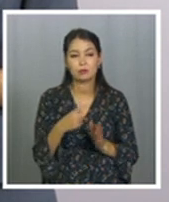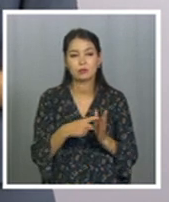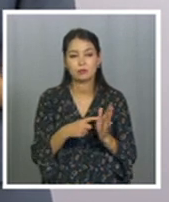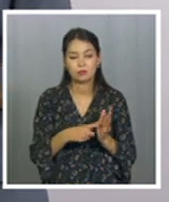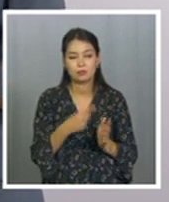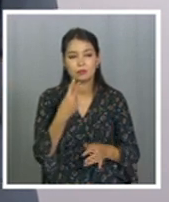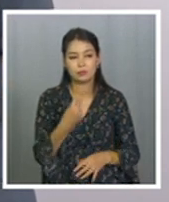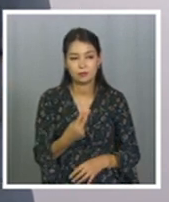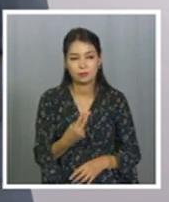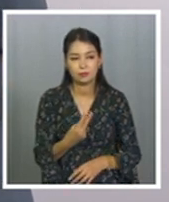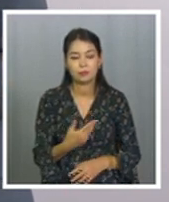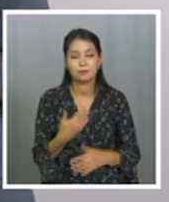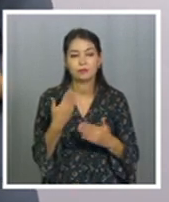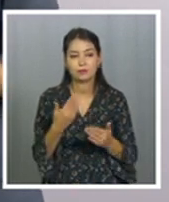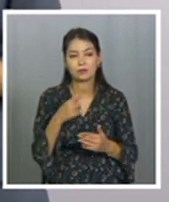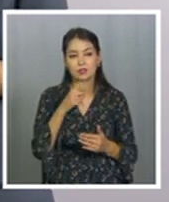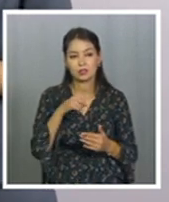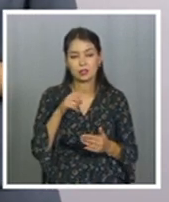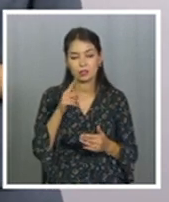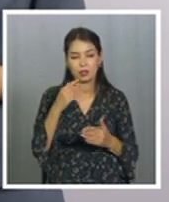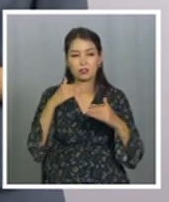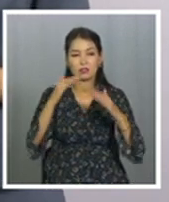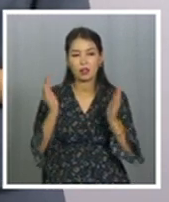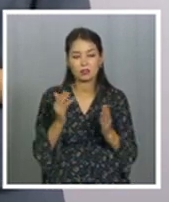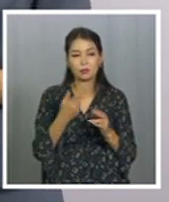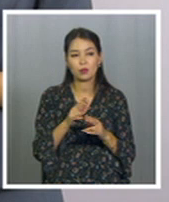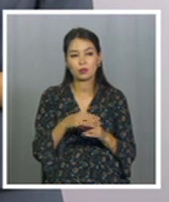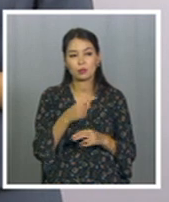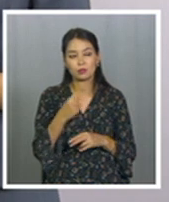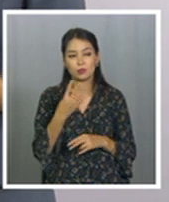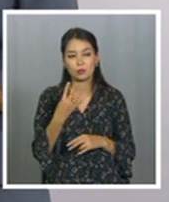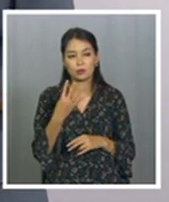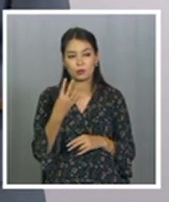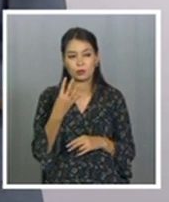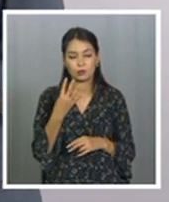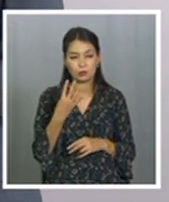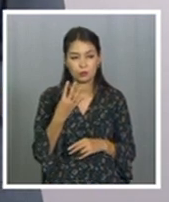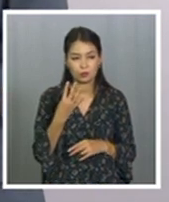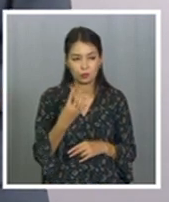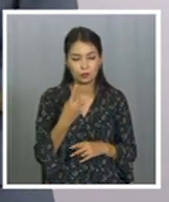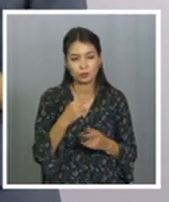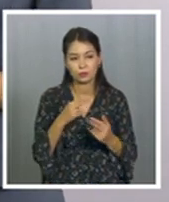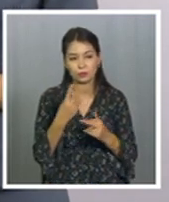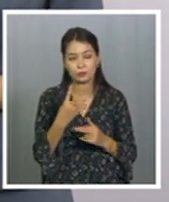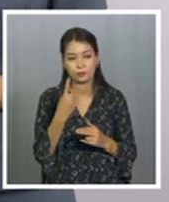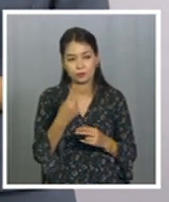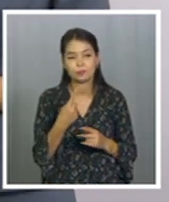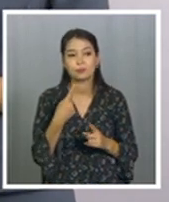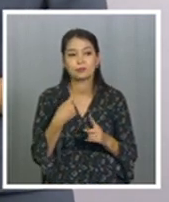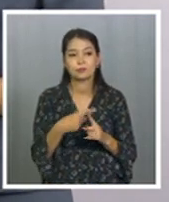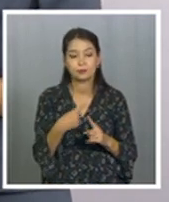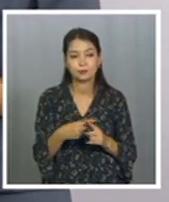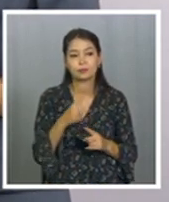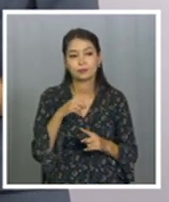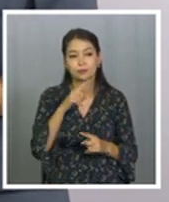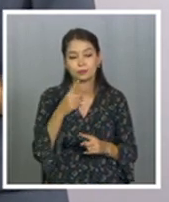тең. Енді жақшаның сыртындағы минус 4-тен 1-ді жақшаның ішіне көбейтсек, 4-тен 1 қосылған, түбірасты 2